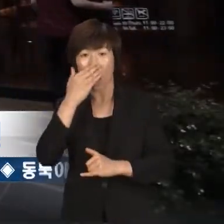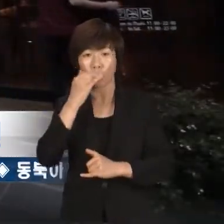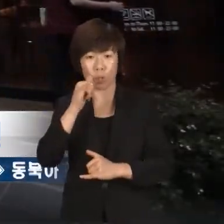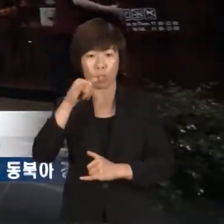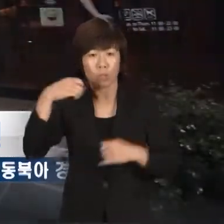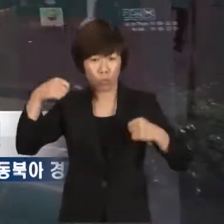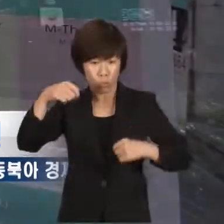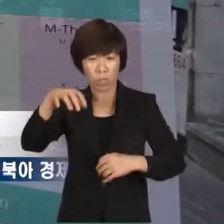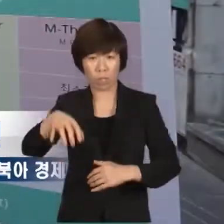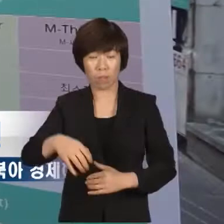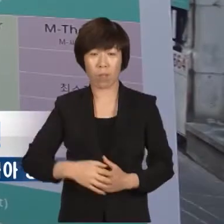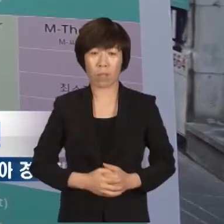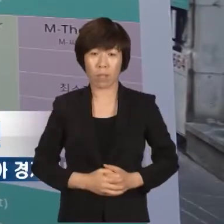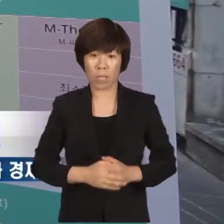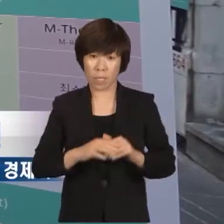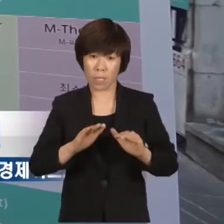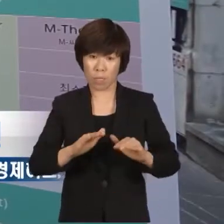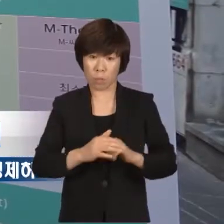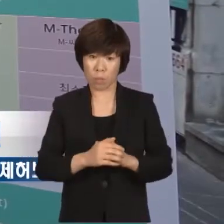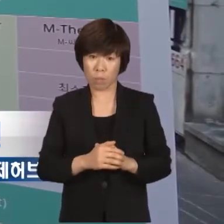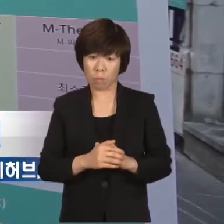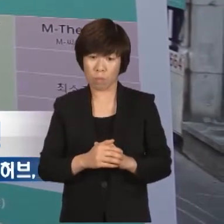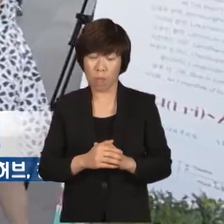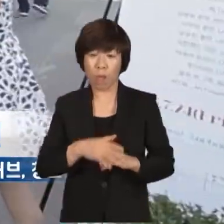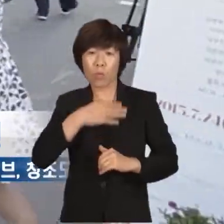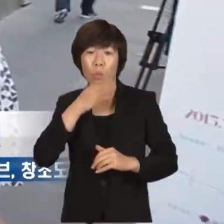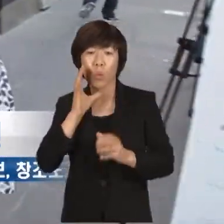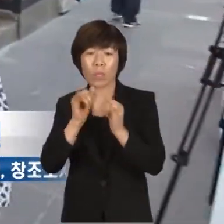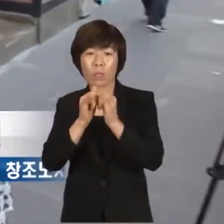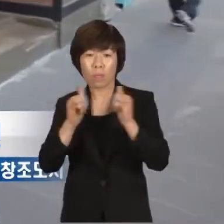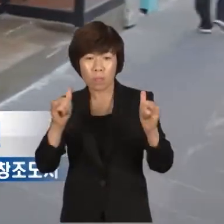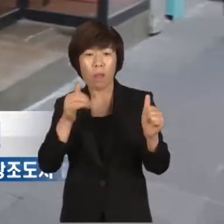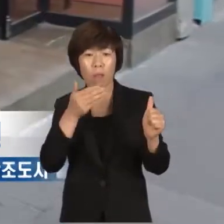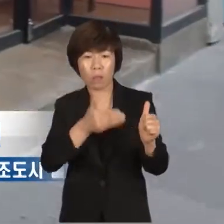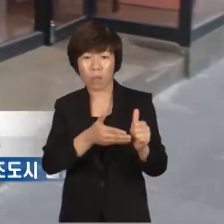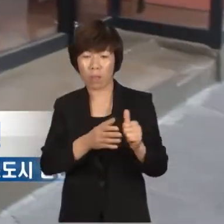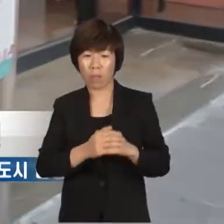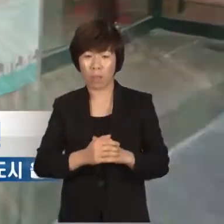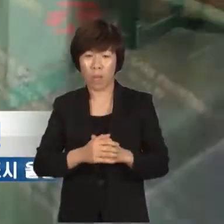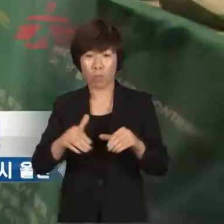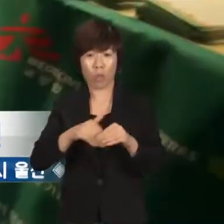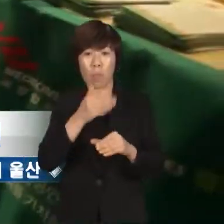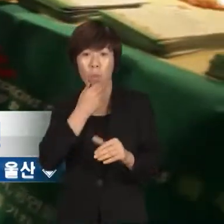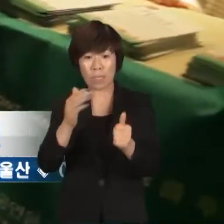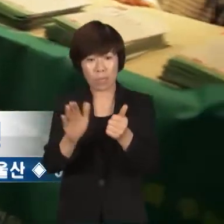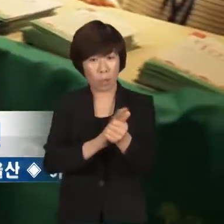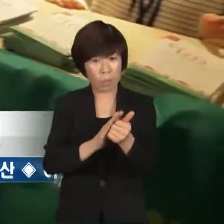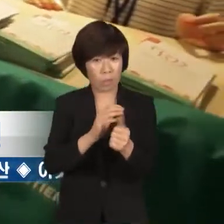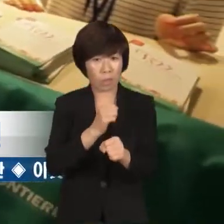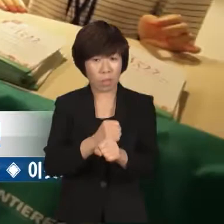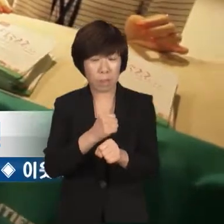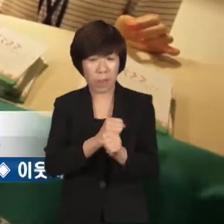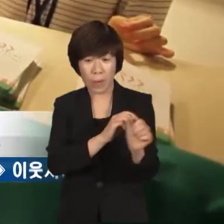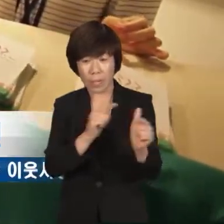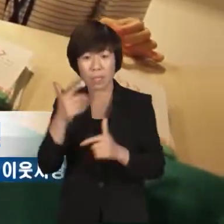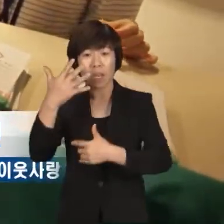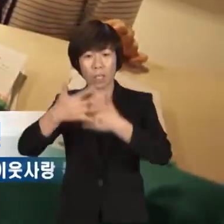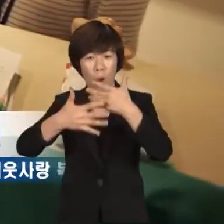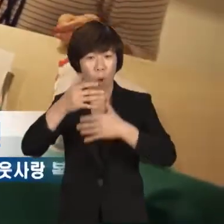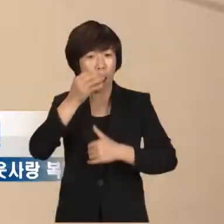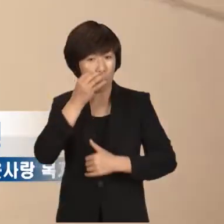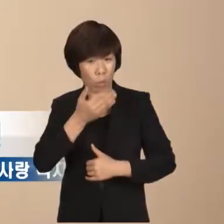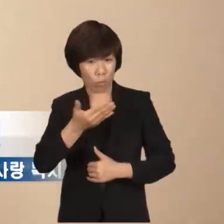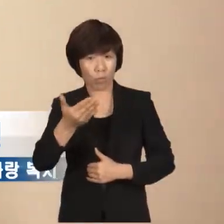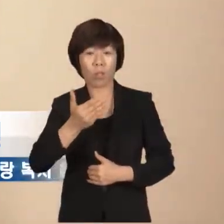문화 소외계층인 어르신들께 문화 복지 서비스를 제공하면서 다양한 영화를 상영하고 있다는데요. 그렇다면 오늘은